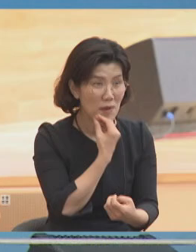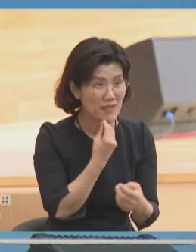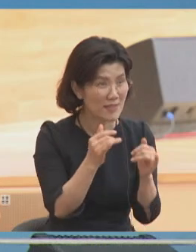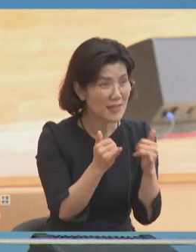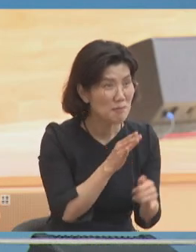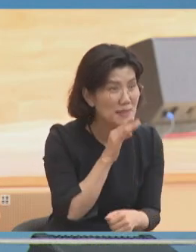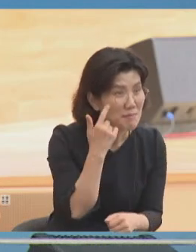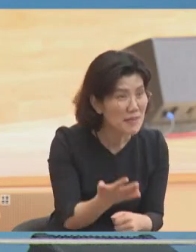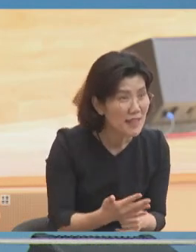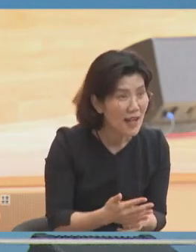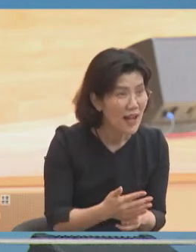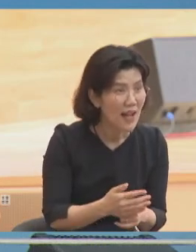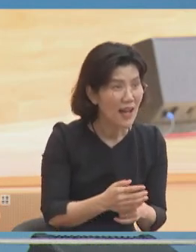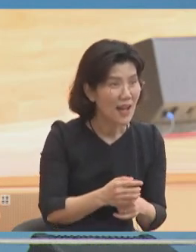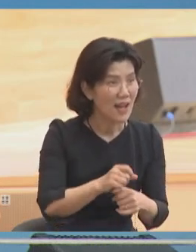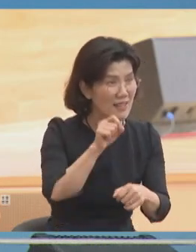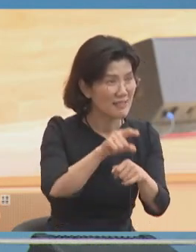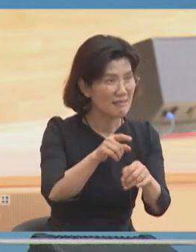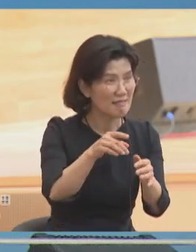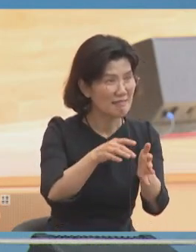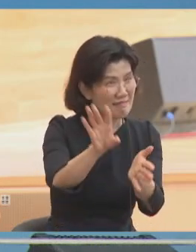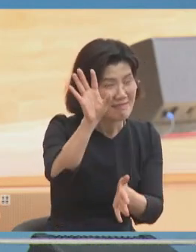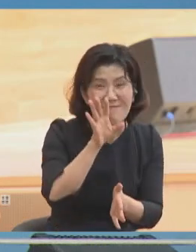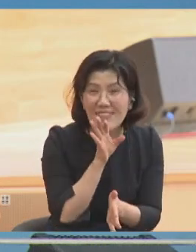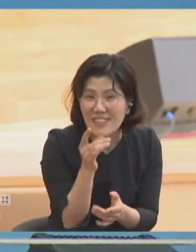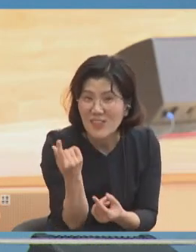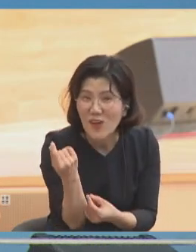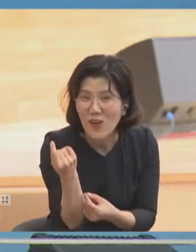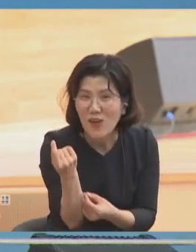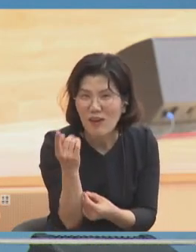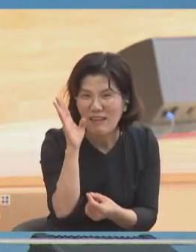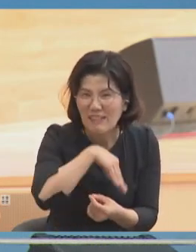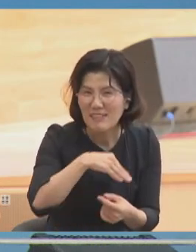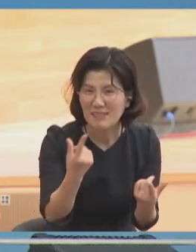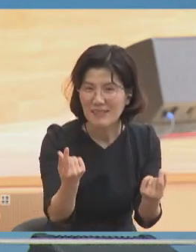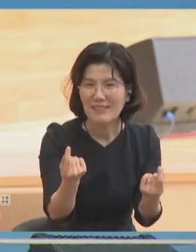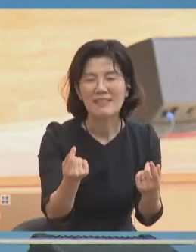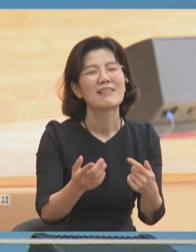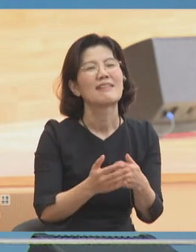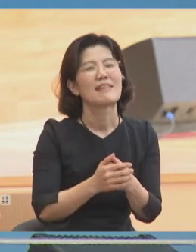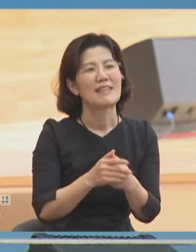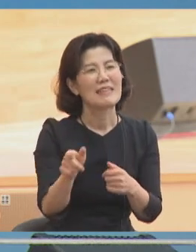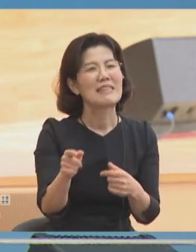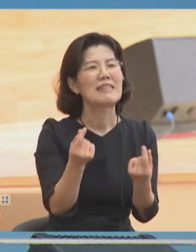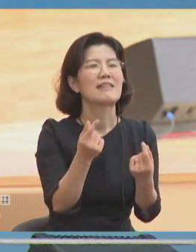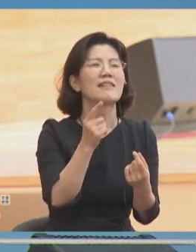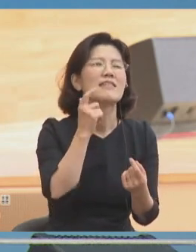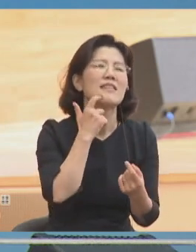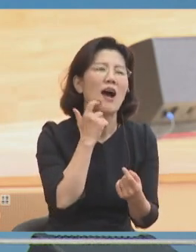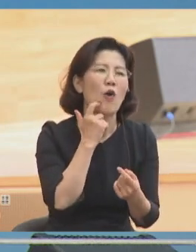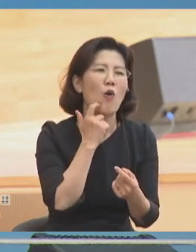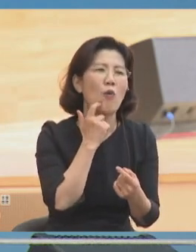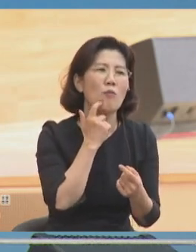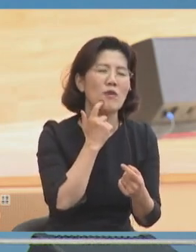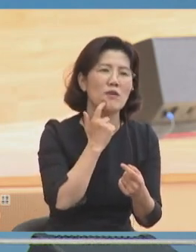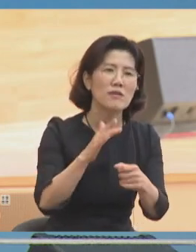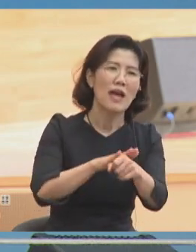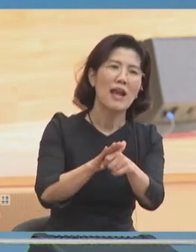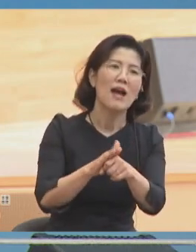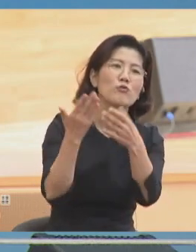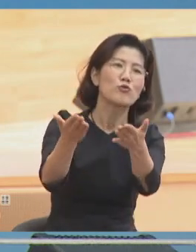사람입니까 성품이 너무 볼품 없지 않습니까 여러분 그런데 이런 야곱을 왜 가장